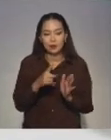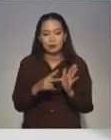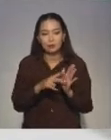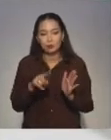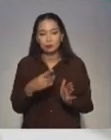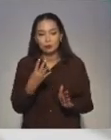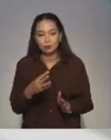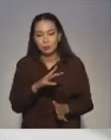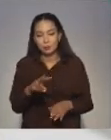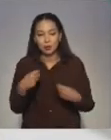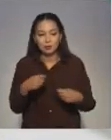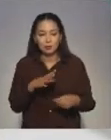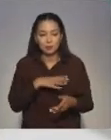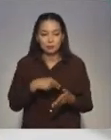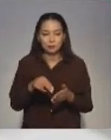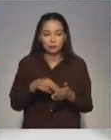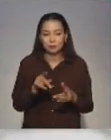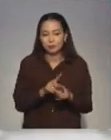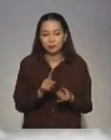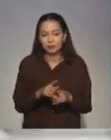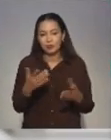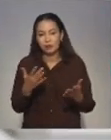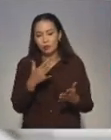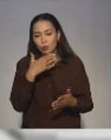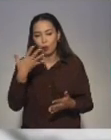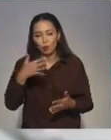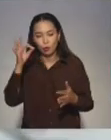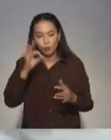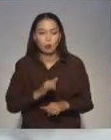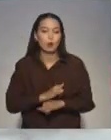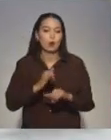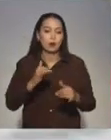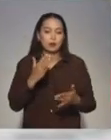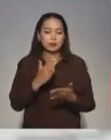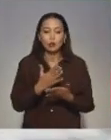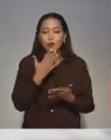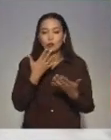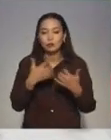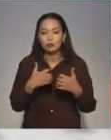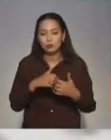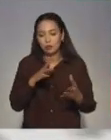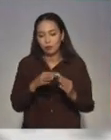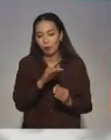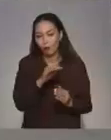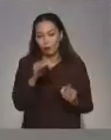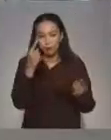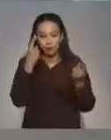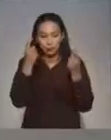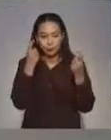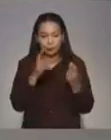саудаланыпты. Сатып алушылардың саны бақандай 50%-ке өскен. Бұл ұлттық статистика бюросының